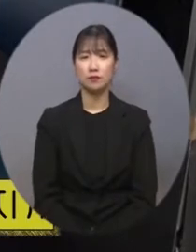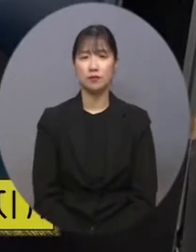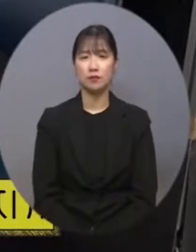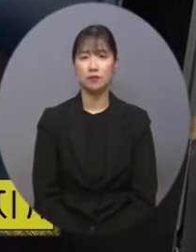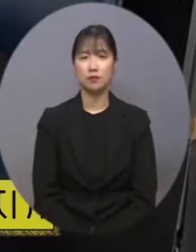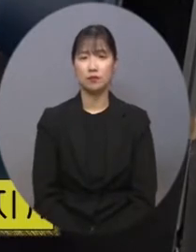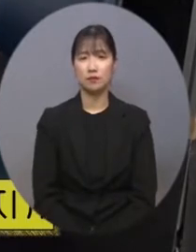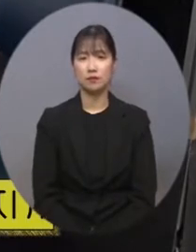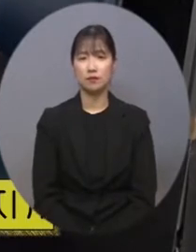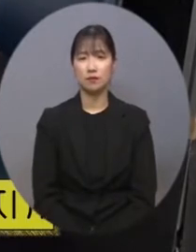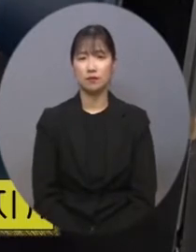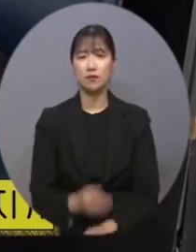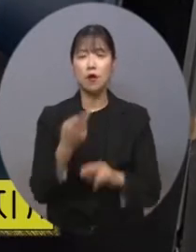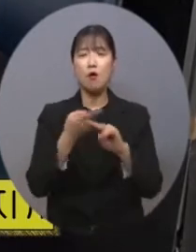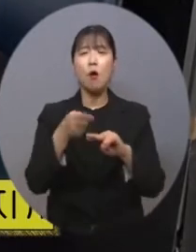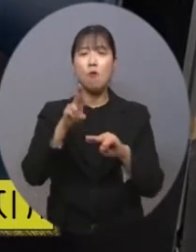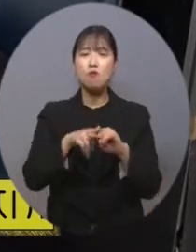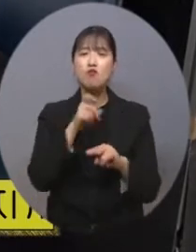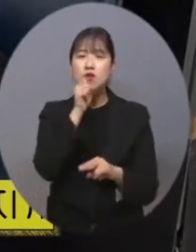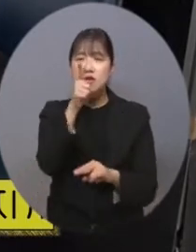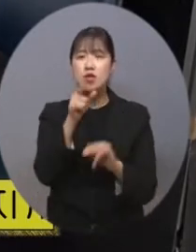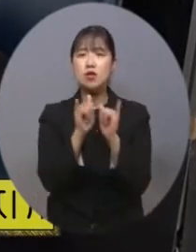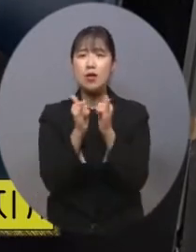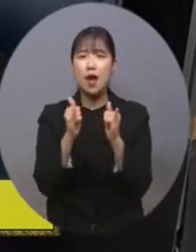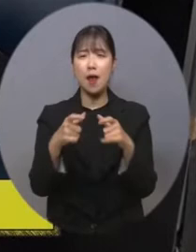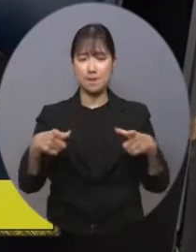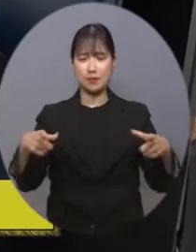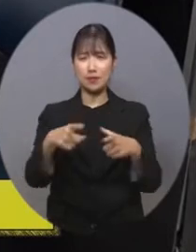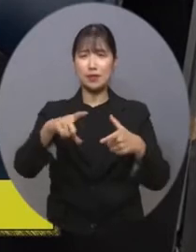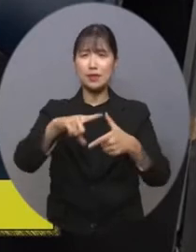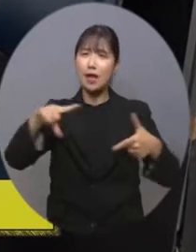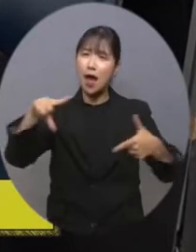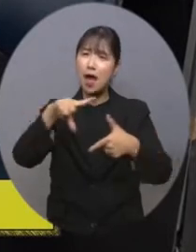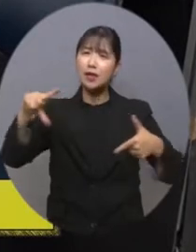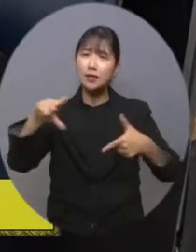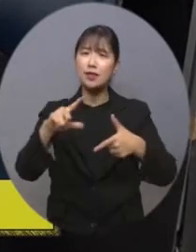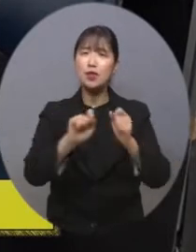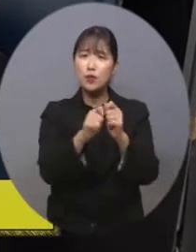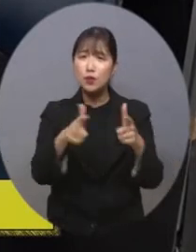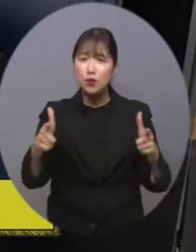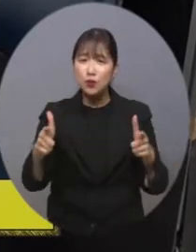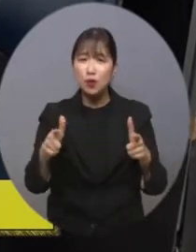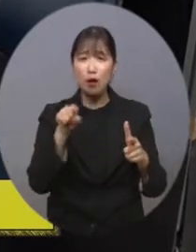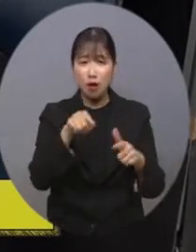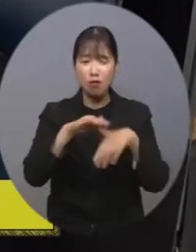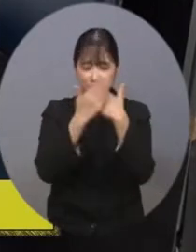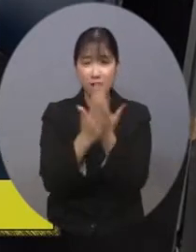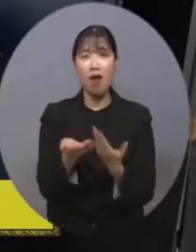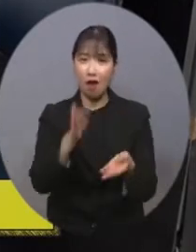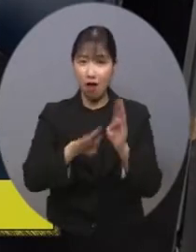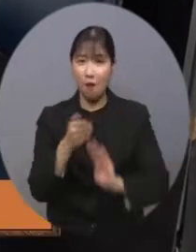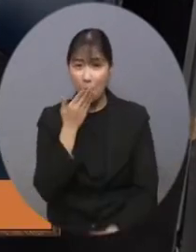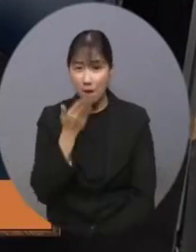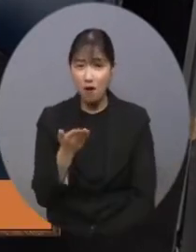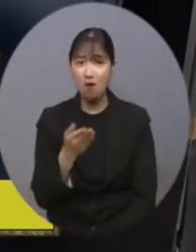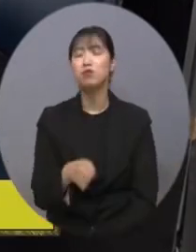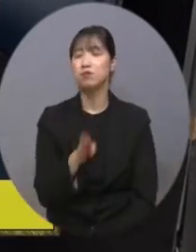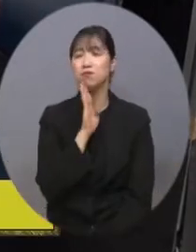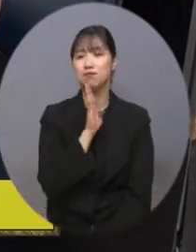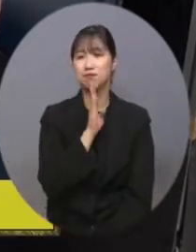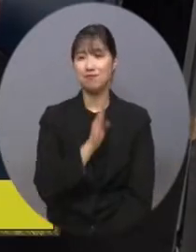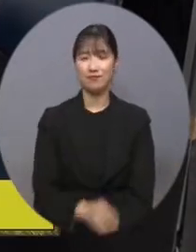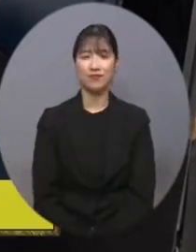그러면은 뭐 선물 신청을 하신 분들이 사이즈가 엄청 여러 개가 있을 거잖아요. 네. 그것도 다 하실 수 있으신 거예요?